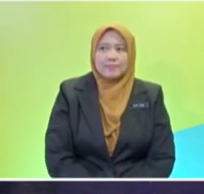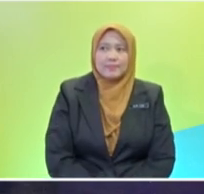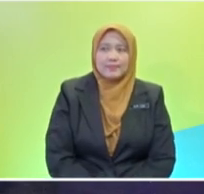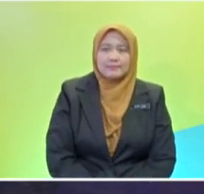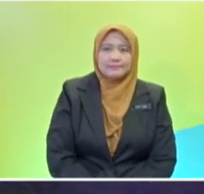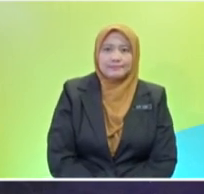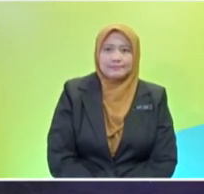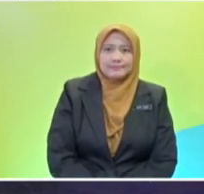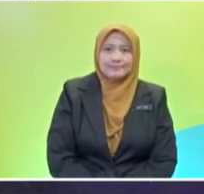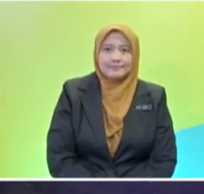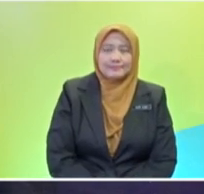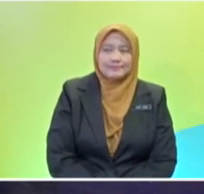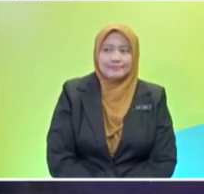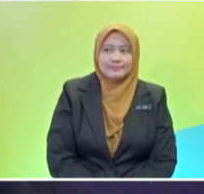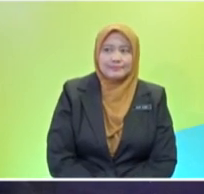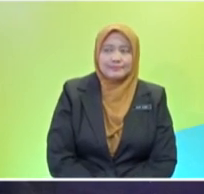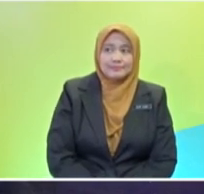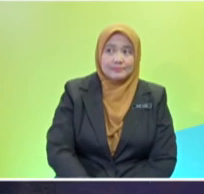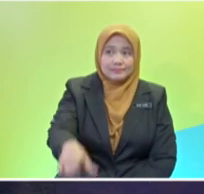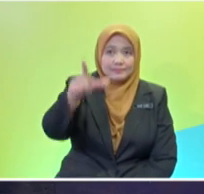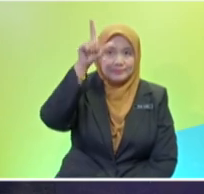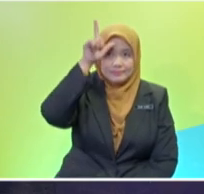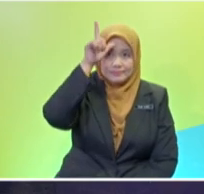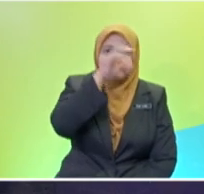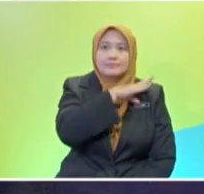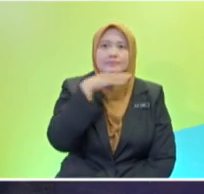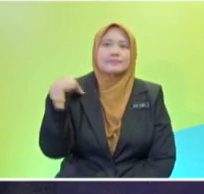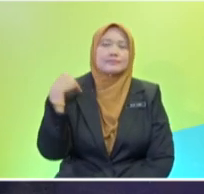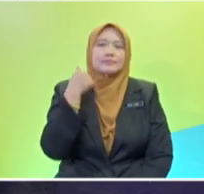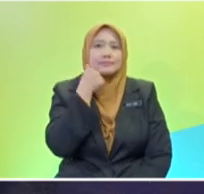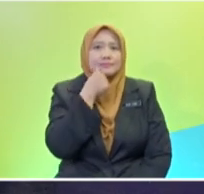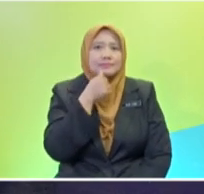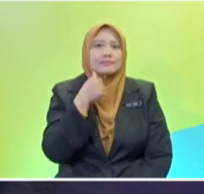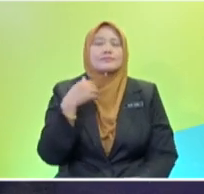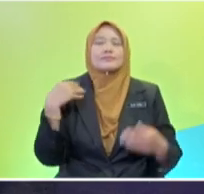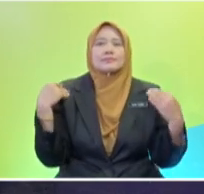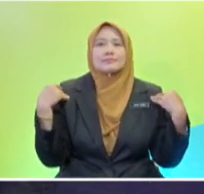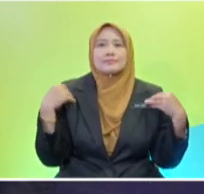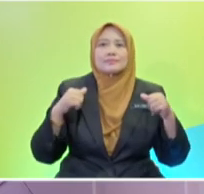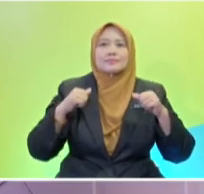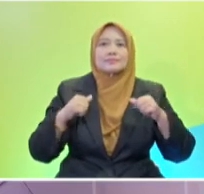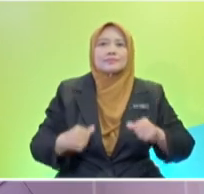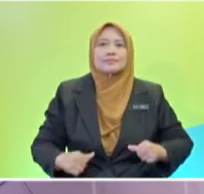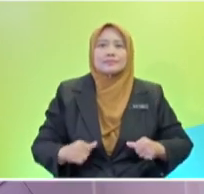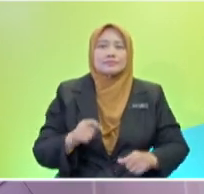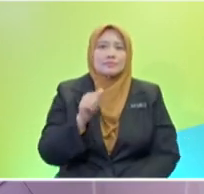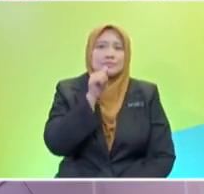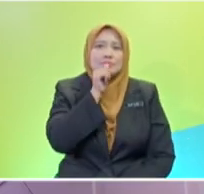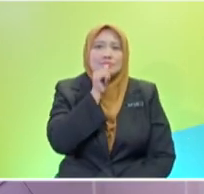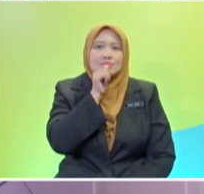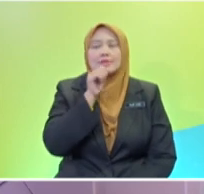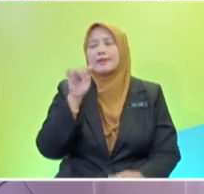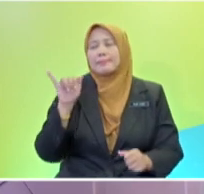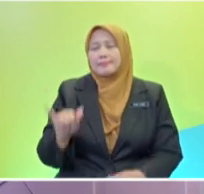tulang Oke lelaki dan perempuan Oke mempunyai dua mempunyai anggota Sule yang berbeda